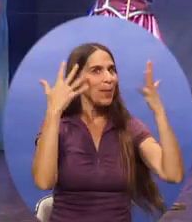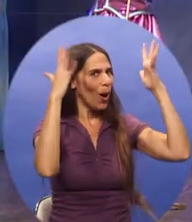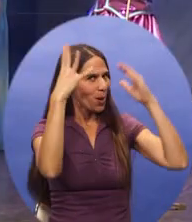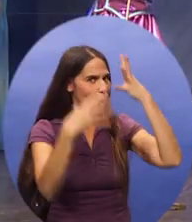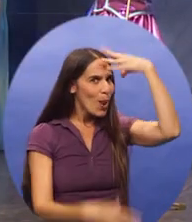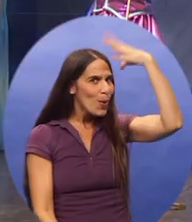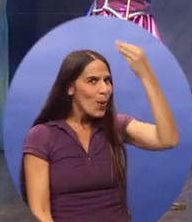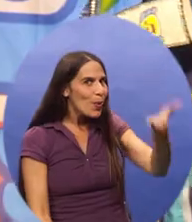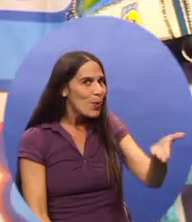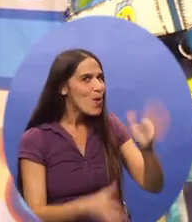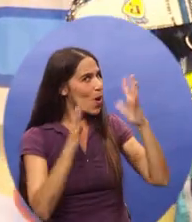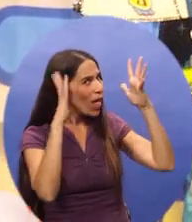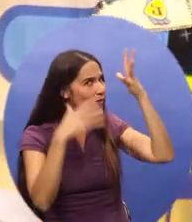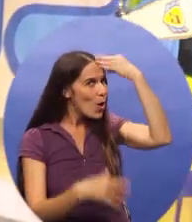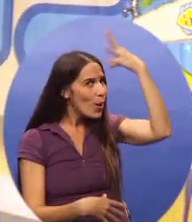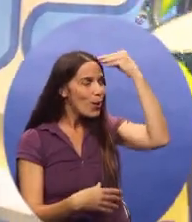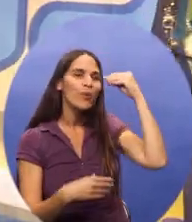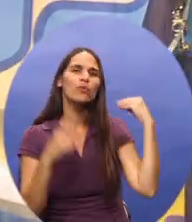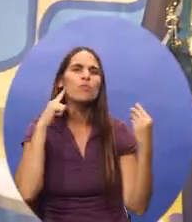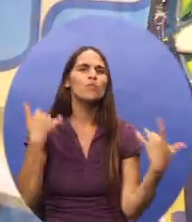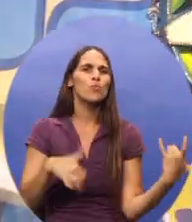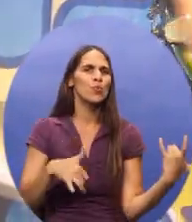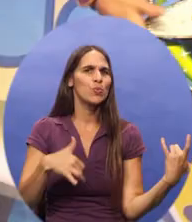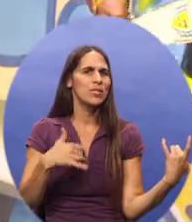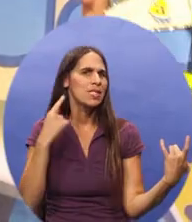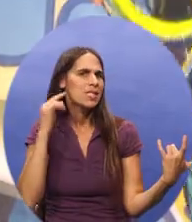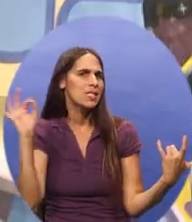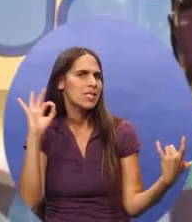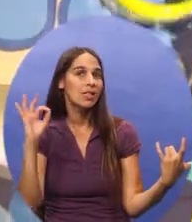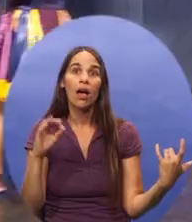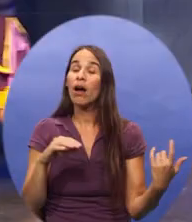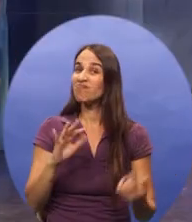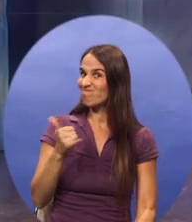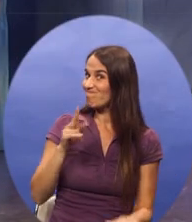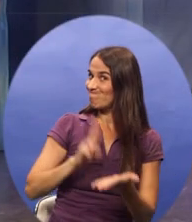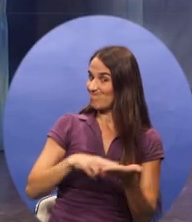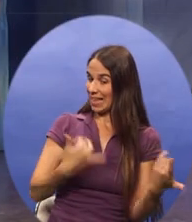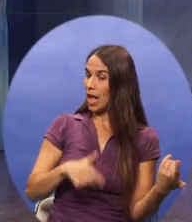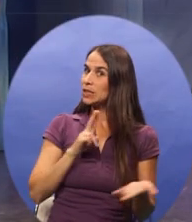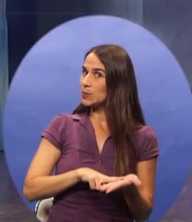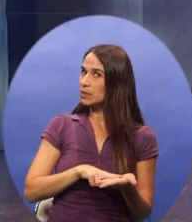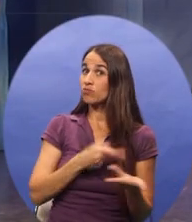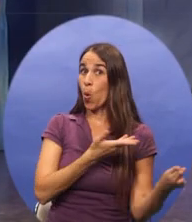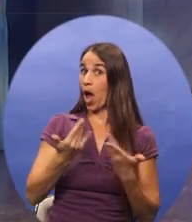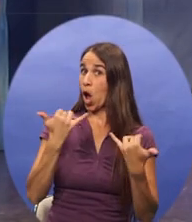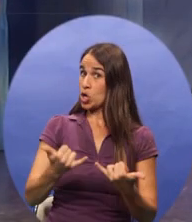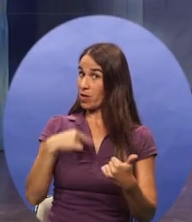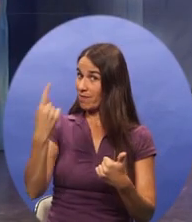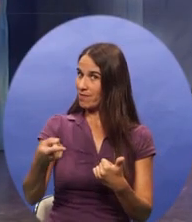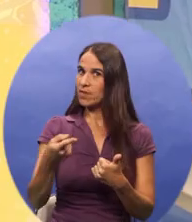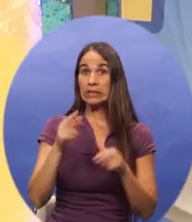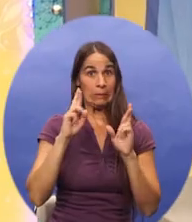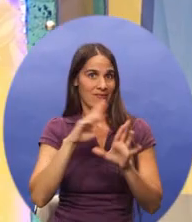וואו, מחיאות כפיים ללולו, כל הכבוד לולו. יפה מאוד. נכון, גיטרה, הגיע הזמן לאורח הבא